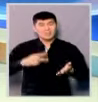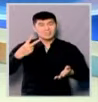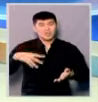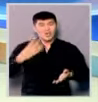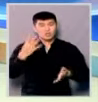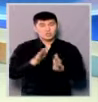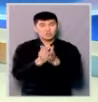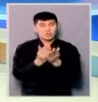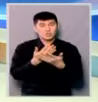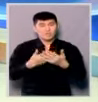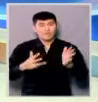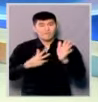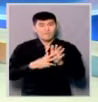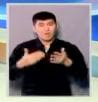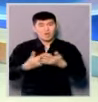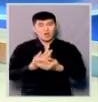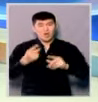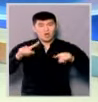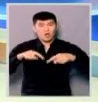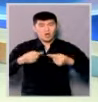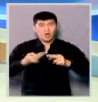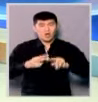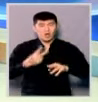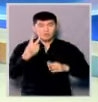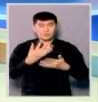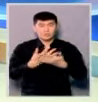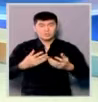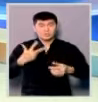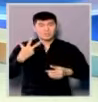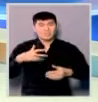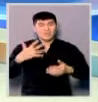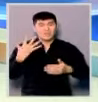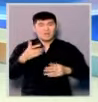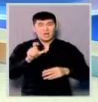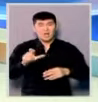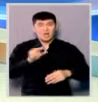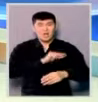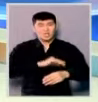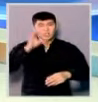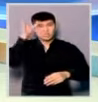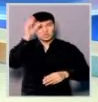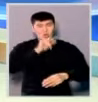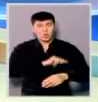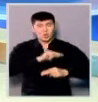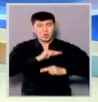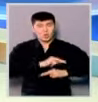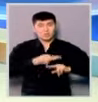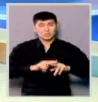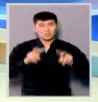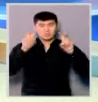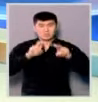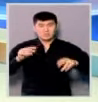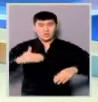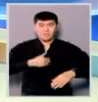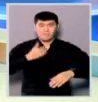24 монографий, 8 изобретений, 2 патентов, 350 научных трудов. Результаты его исследований стали